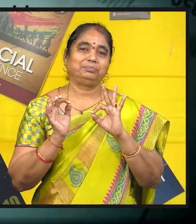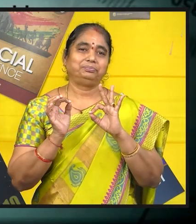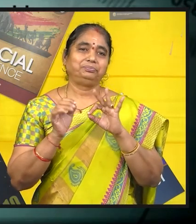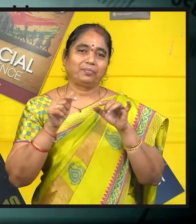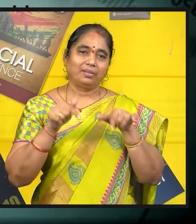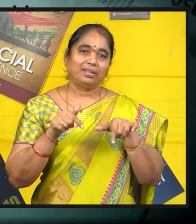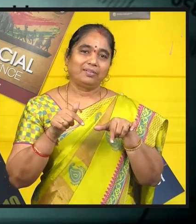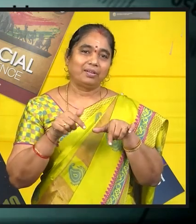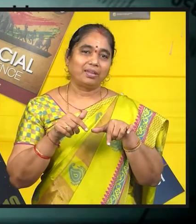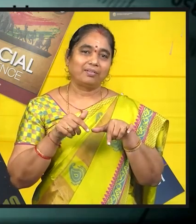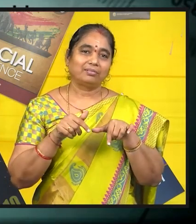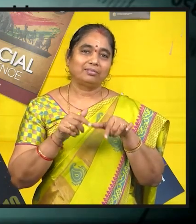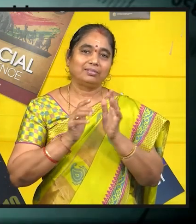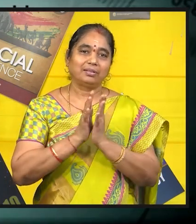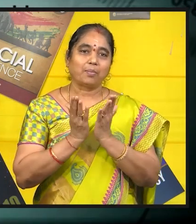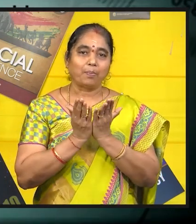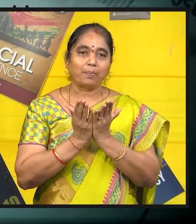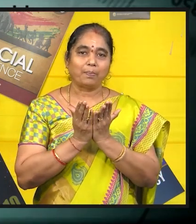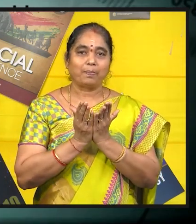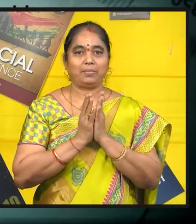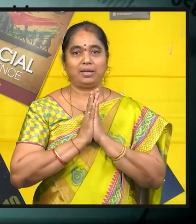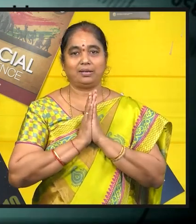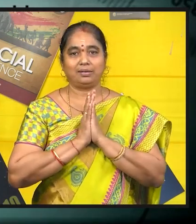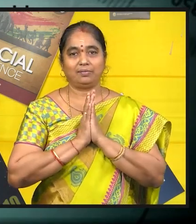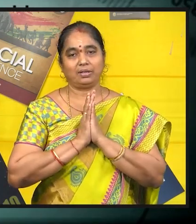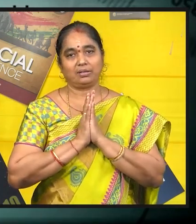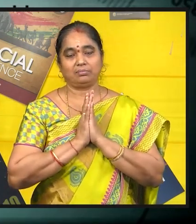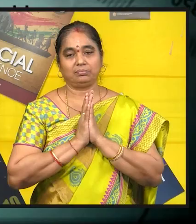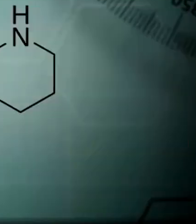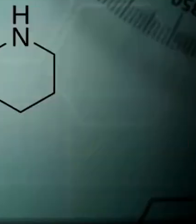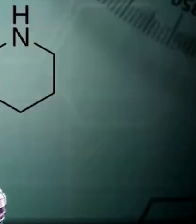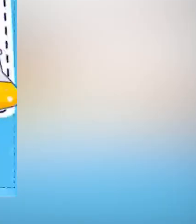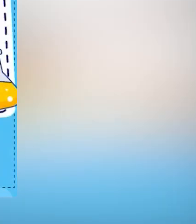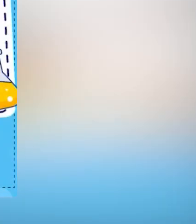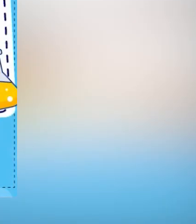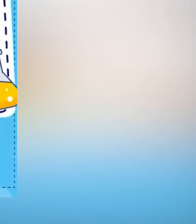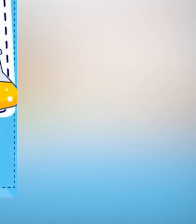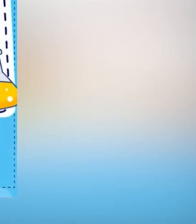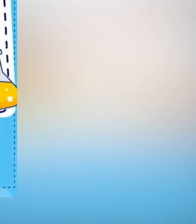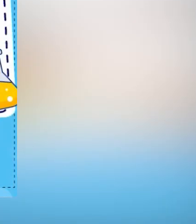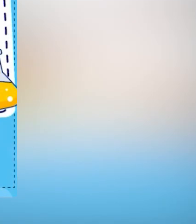சந்தேகமும் இல்லை. இதுவரைக்கும் கேட்டதற்கு நன்றி கூறி விடைபெறுகிறேன். நன்றி, வணக்கம்.